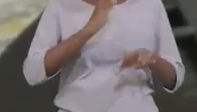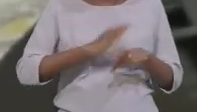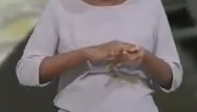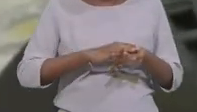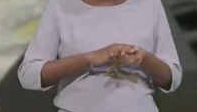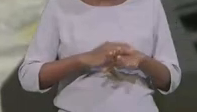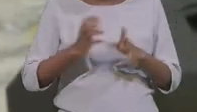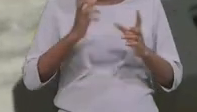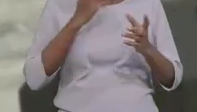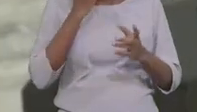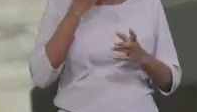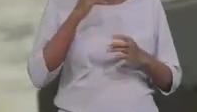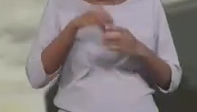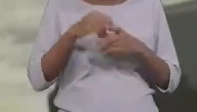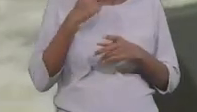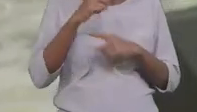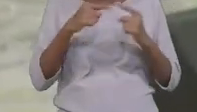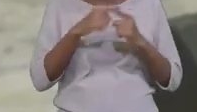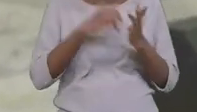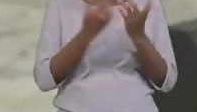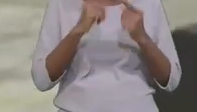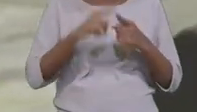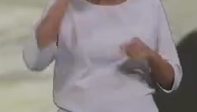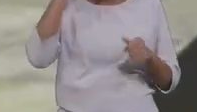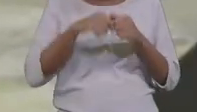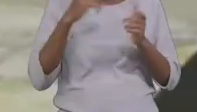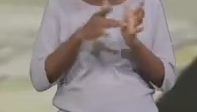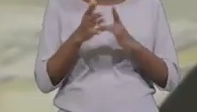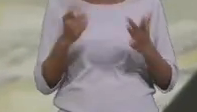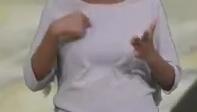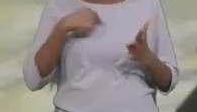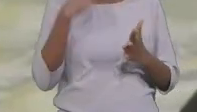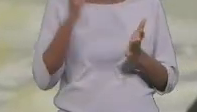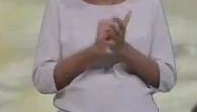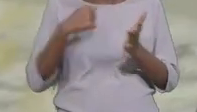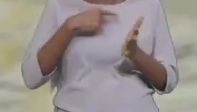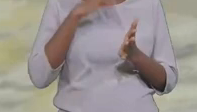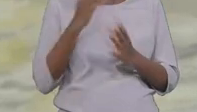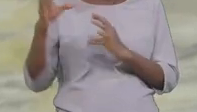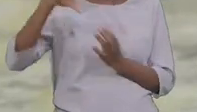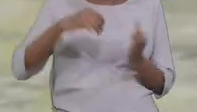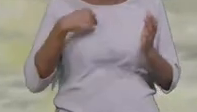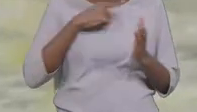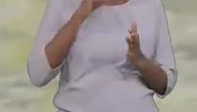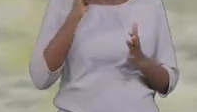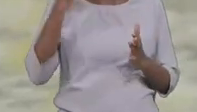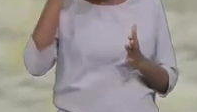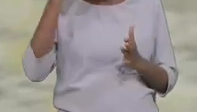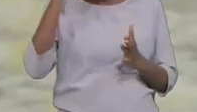langue. Mais quand il s'agit de se rappeler les Écritures, nous disons que nous sommes baptisés, nous ne nous rappelons